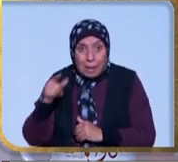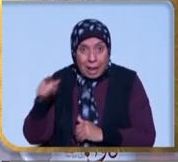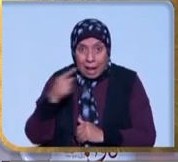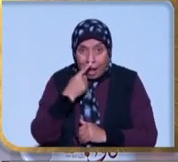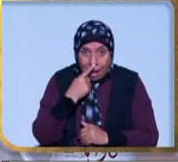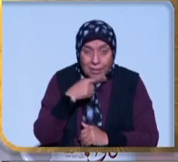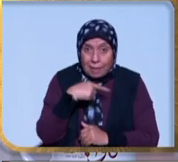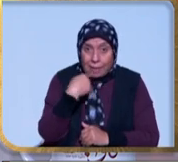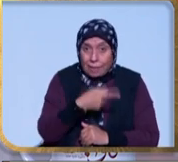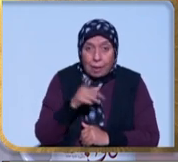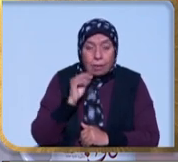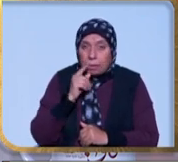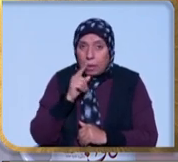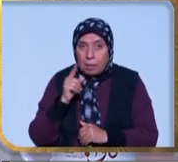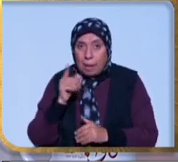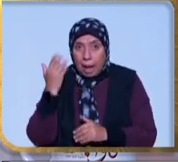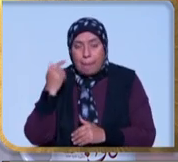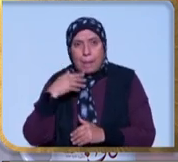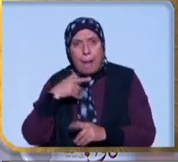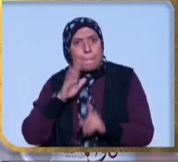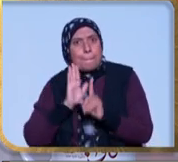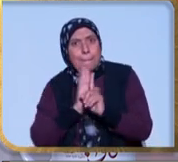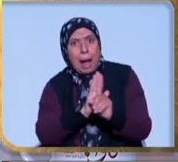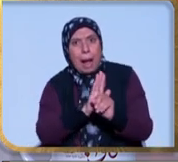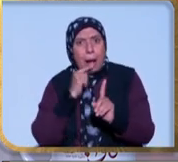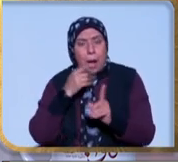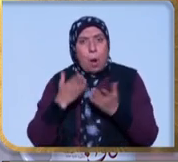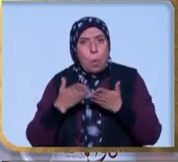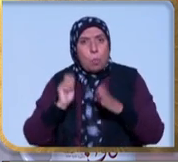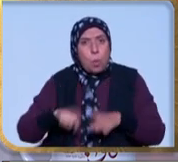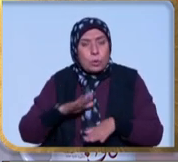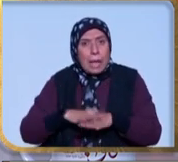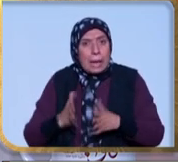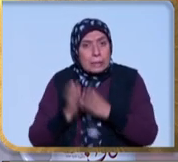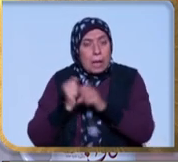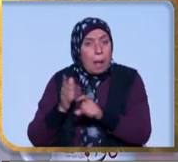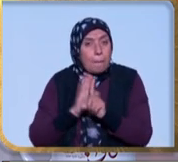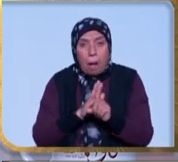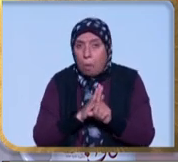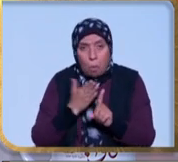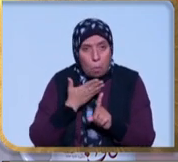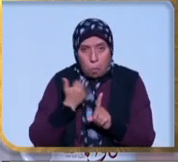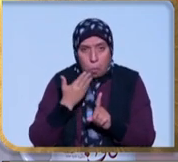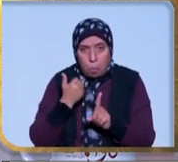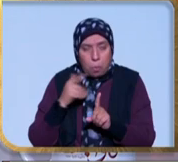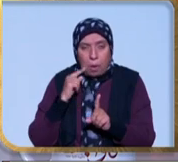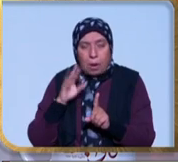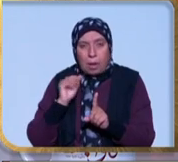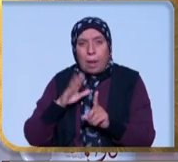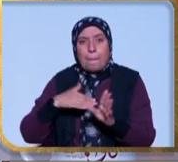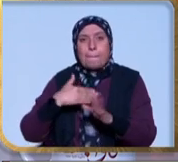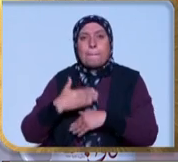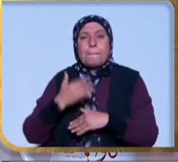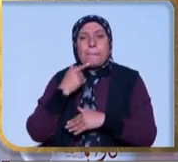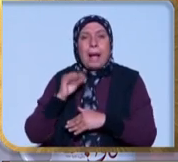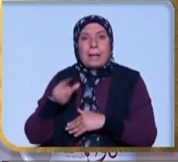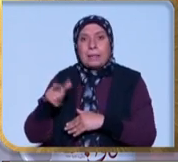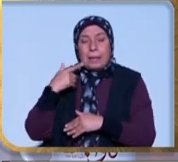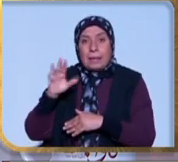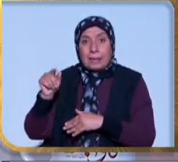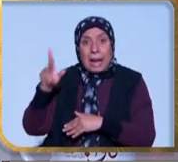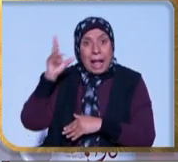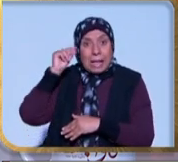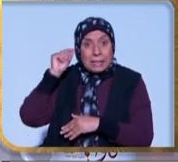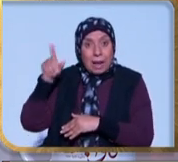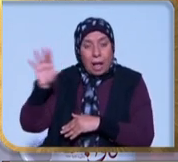أو بما قالوه لموسى عليه السلام. يعني ما التزموش في إن هم أطلقوا سراح بني إسرائيل، لم يطلقوا سراح بني